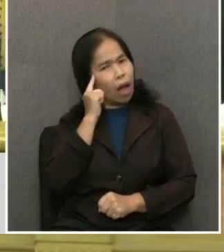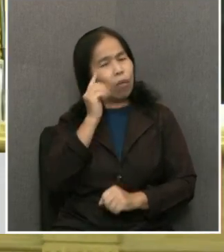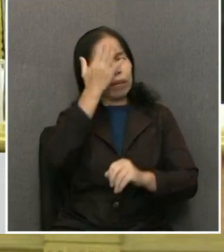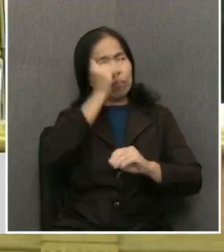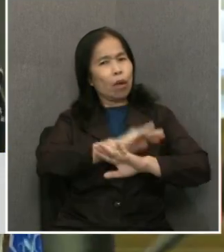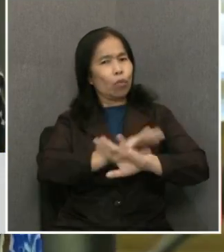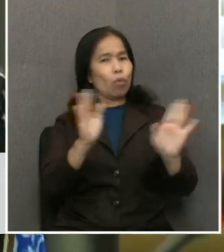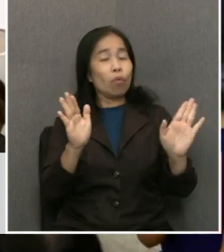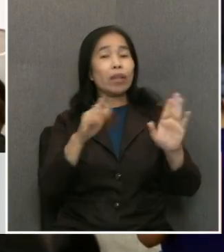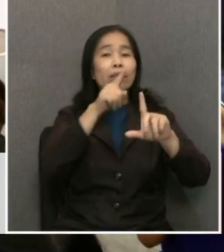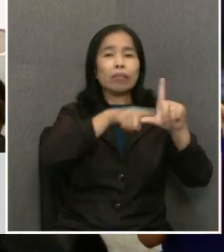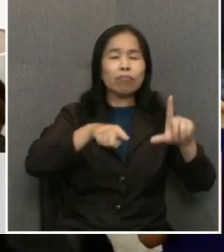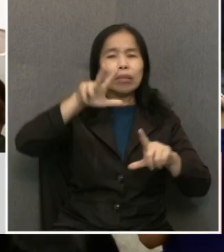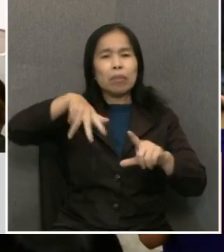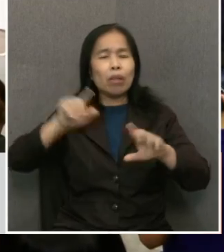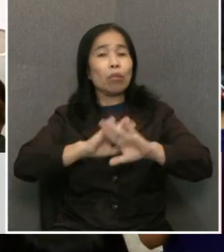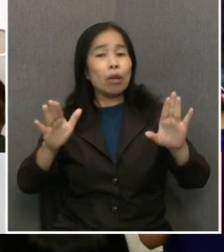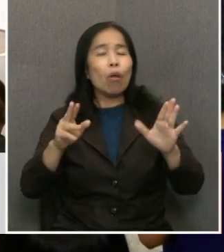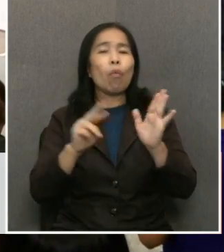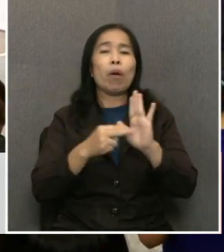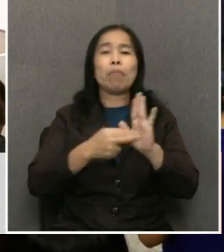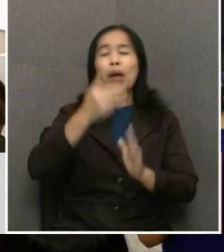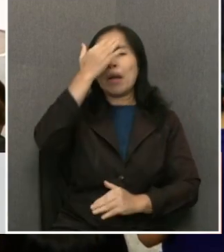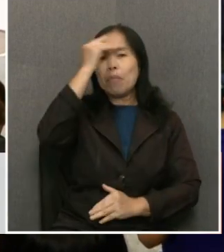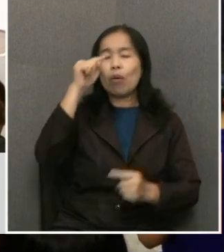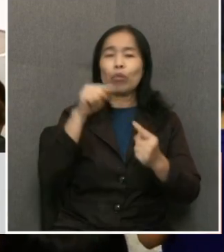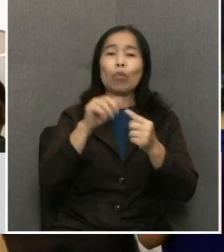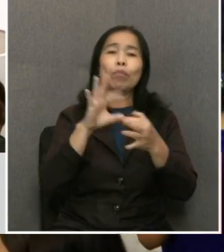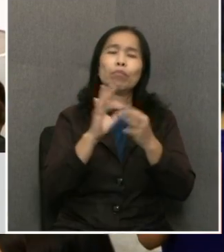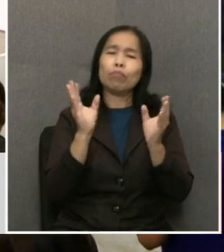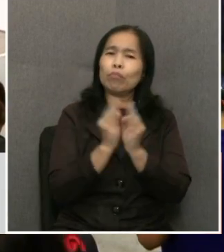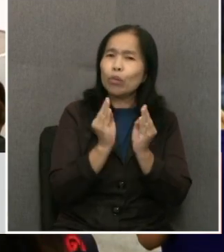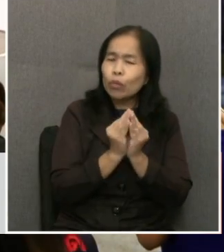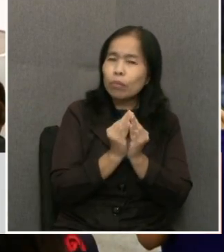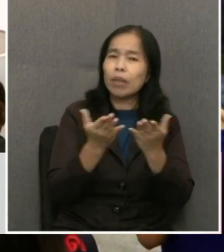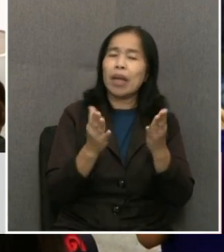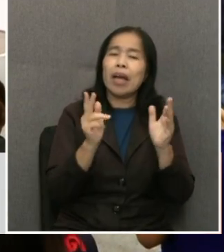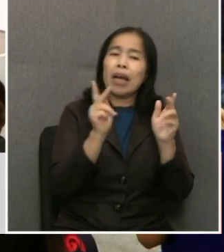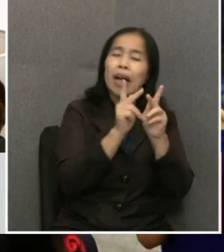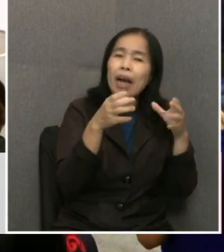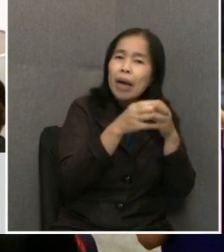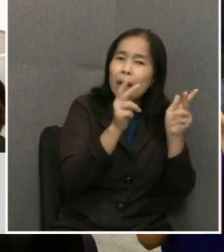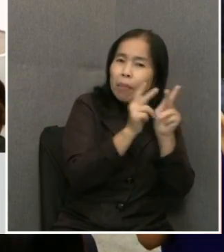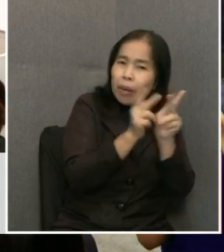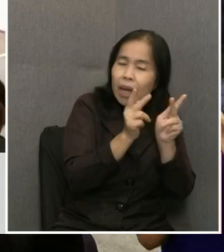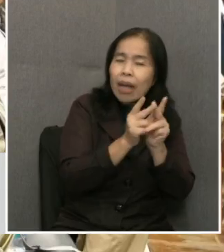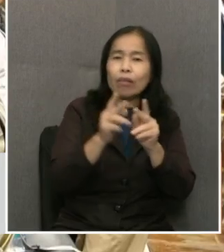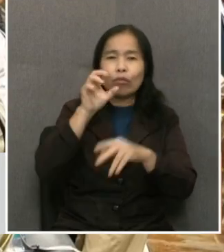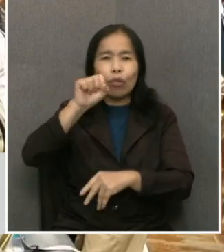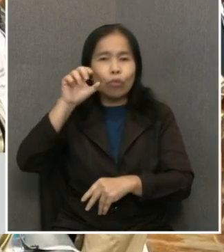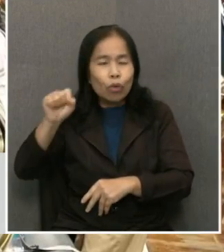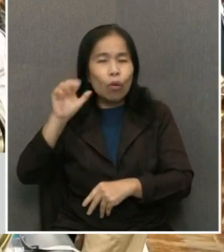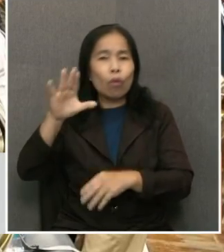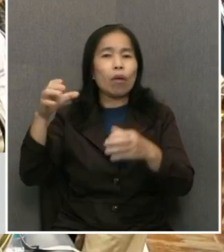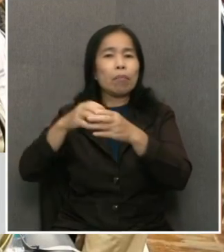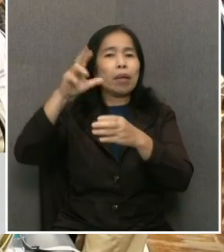าทั้งสองพรรคเนี่ยมาจากการที่มีการแถลงผลการประชุมร่วมกันระหว่างคณะกรรมการบริหารพรรคกับสสพรรคเพื่อไทย